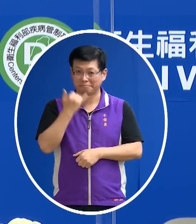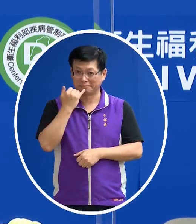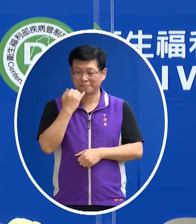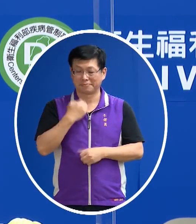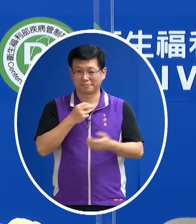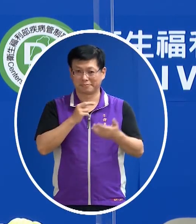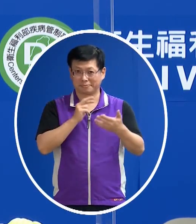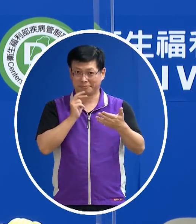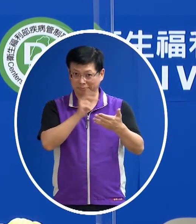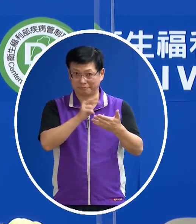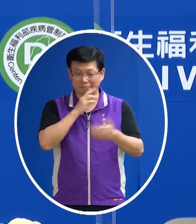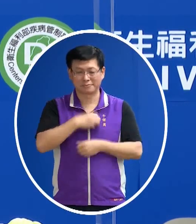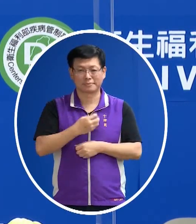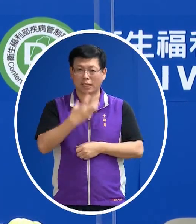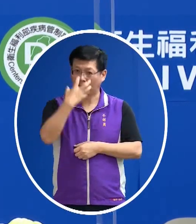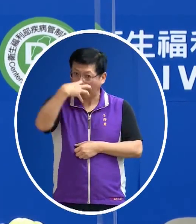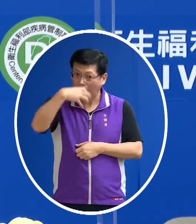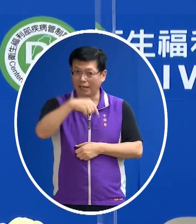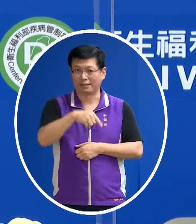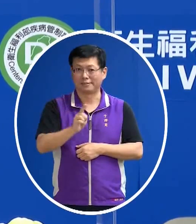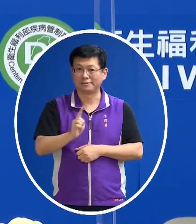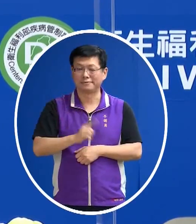个八乐嘛，